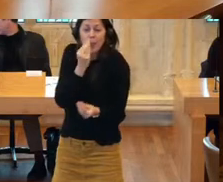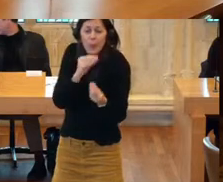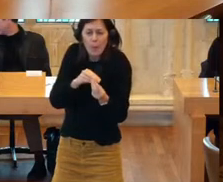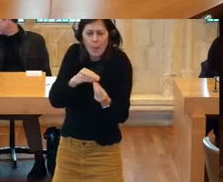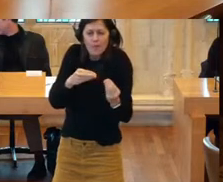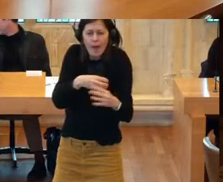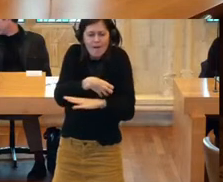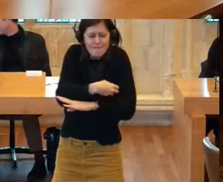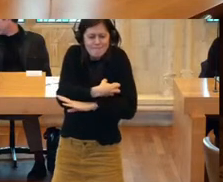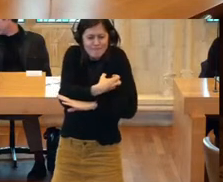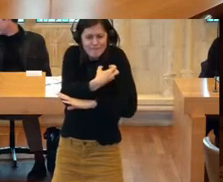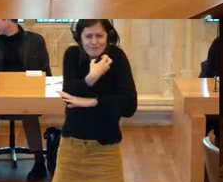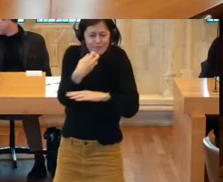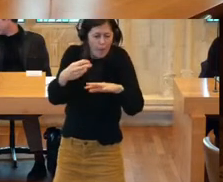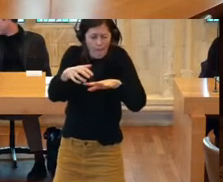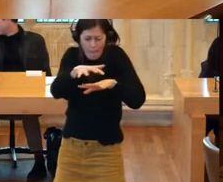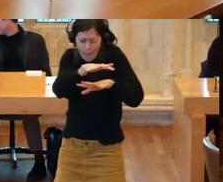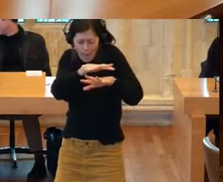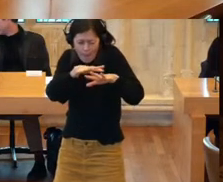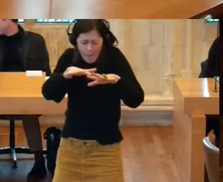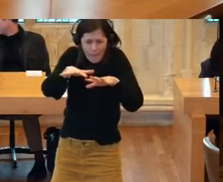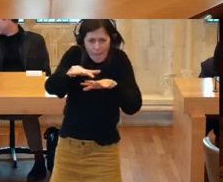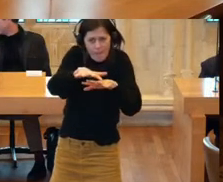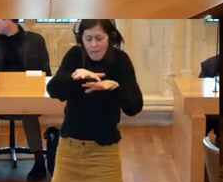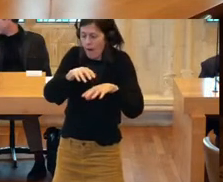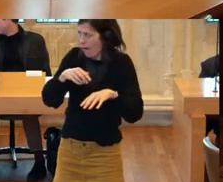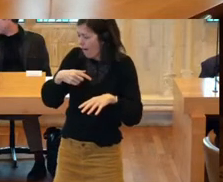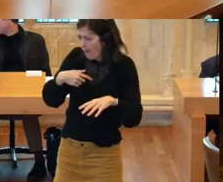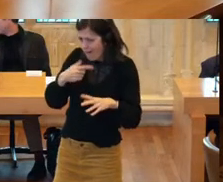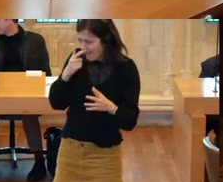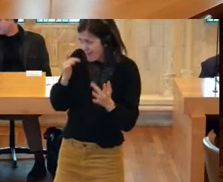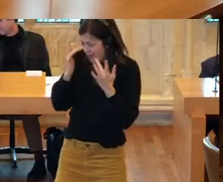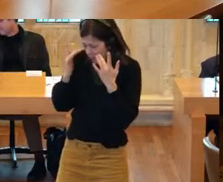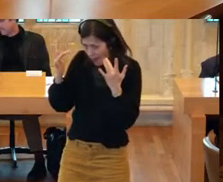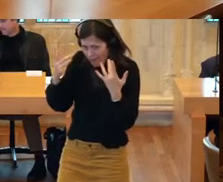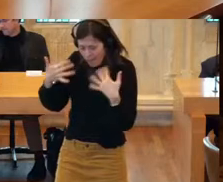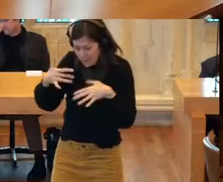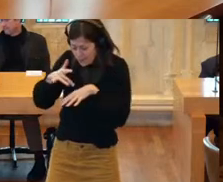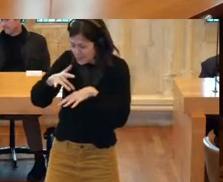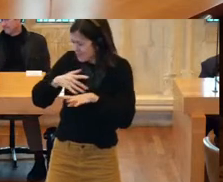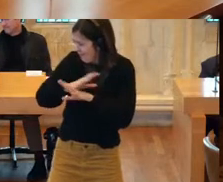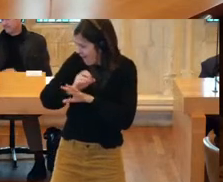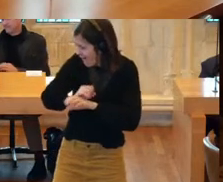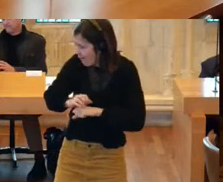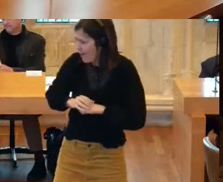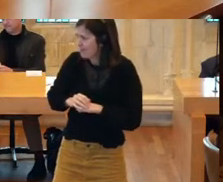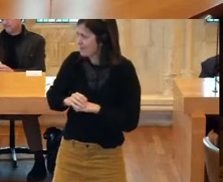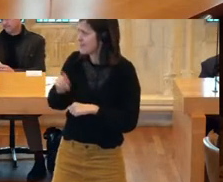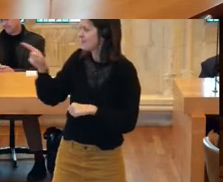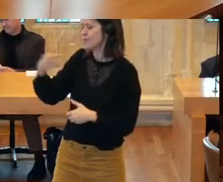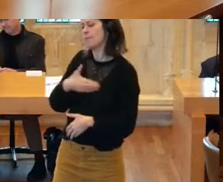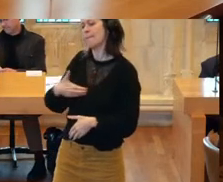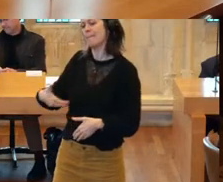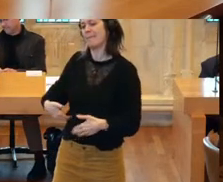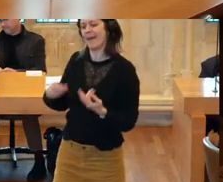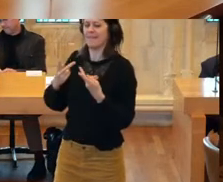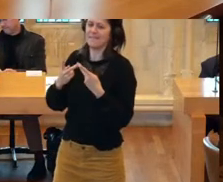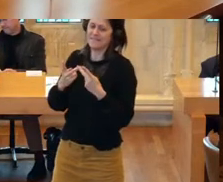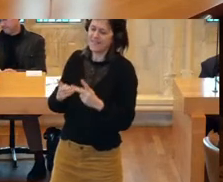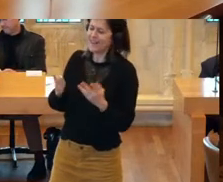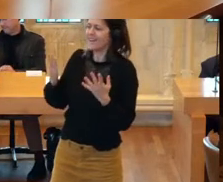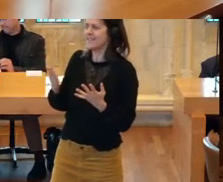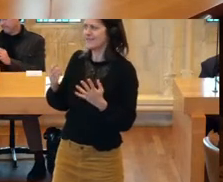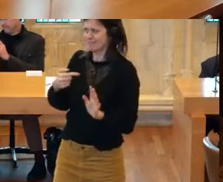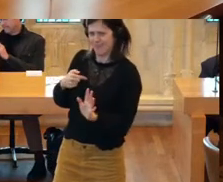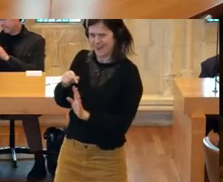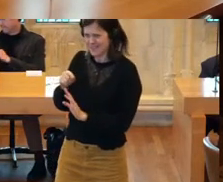Moi, j'ai trouvé que c'était probablement une expérience fort intéressante. Mais comme vous êtes le maire de cette ville, je voulais